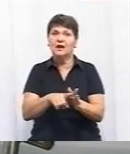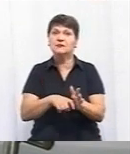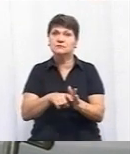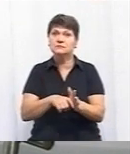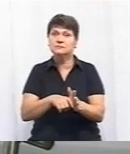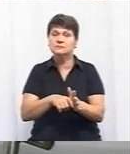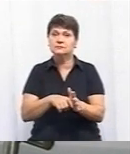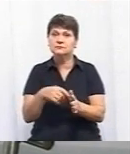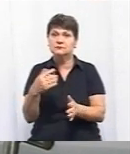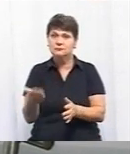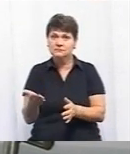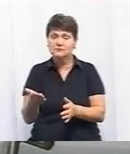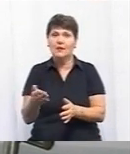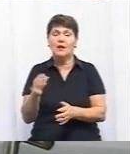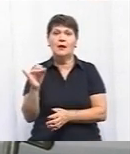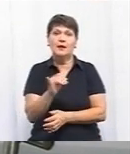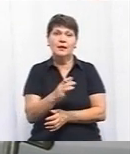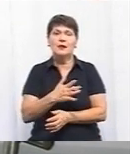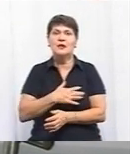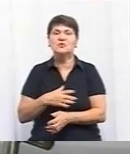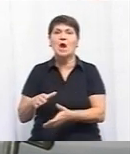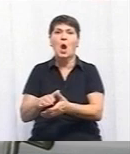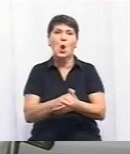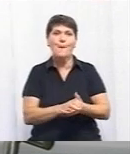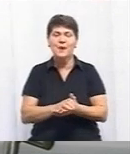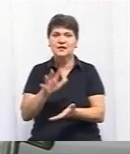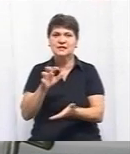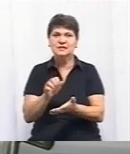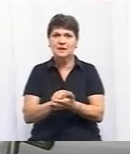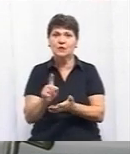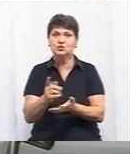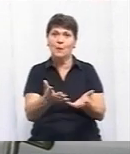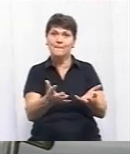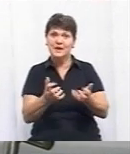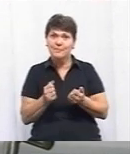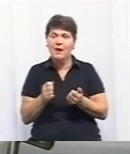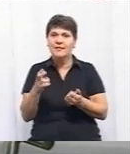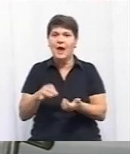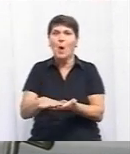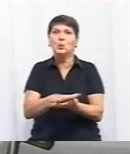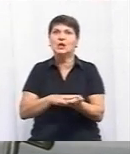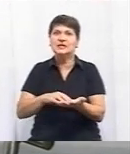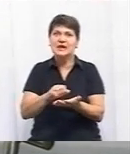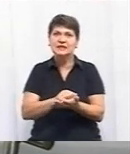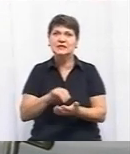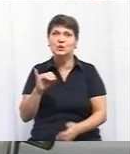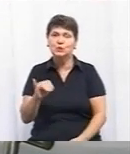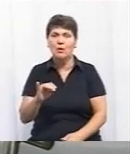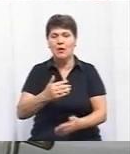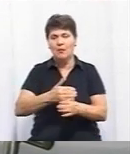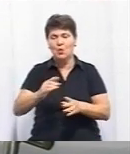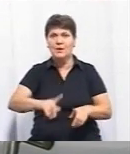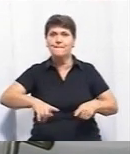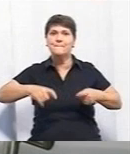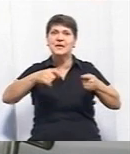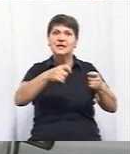І якраз наша компанія займається тим, що вона приймає на утилізацію і потім передає тим